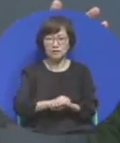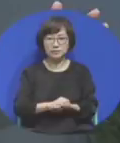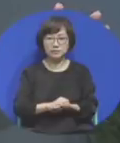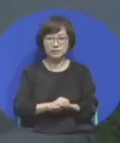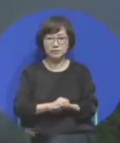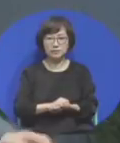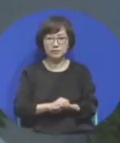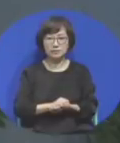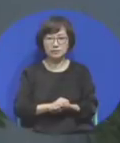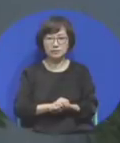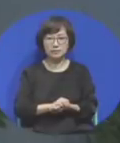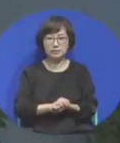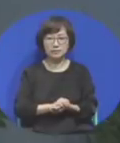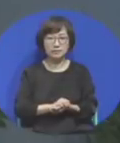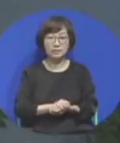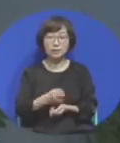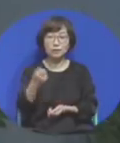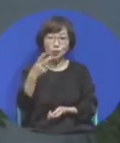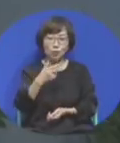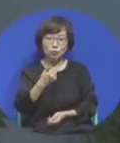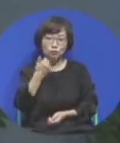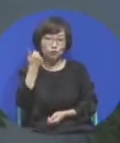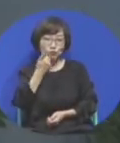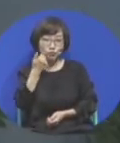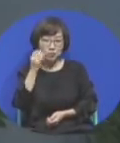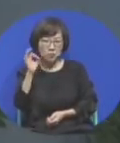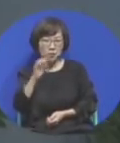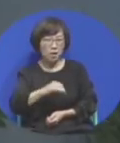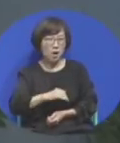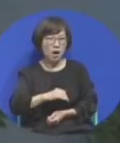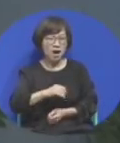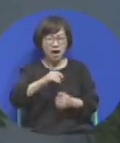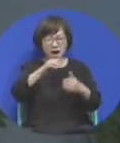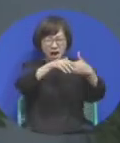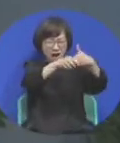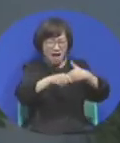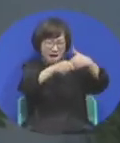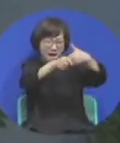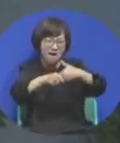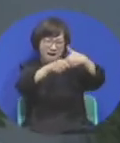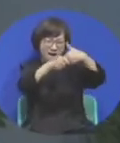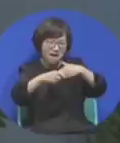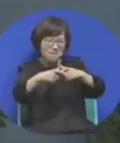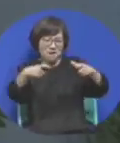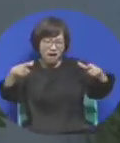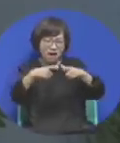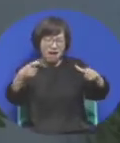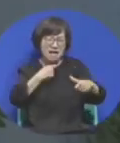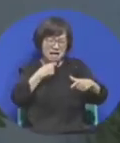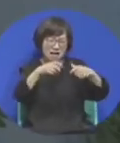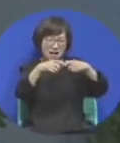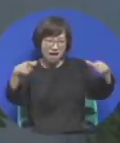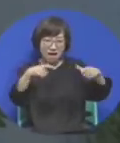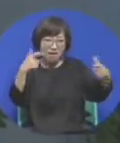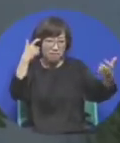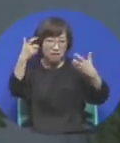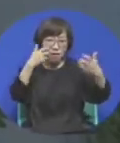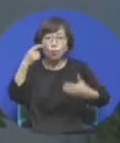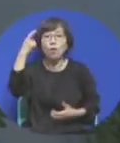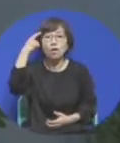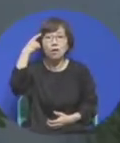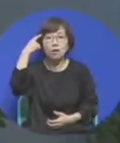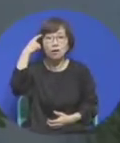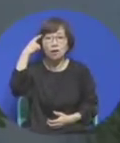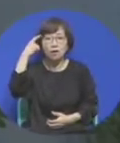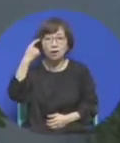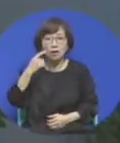교인들 많이 모으려고 해도 뭘 그렇게 많이 모읍니까? 가짜들을 그렇게 말해요. There are some churches that try to gather a lot of people. Why should you do that? Those numbers